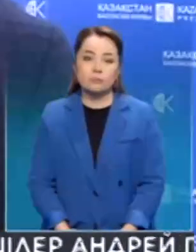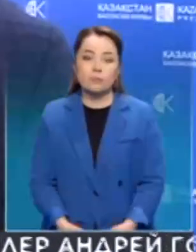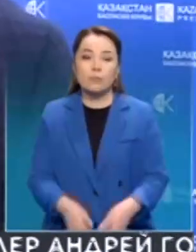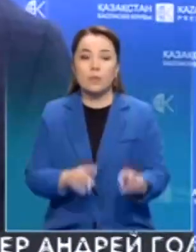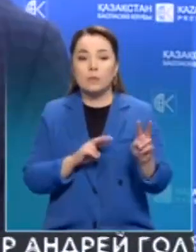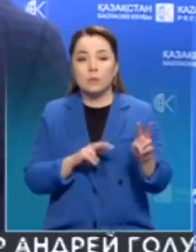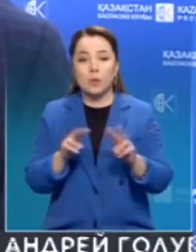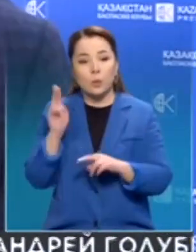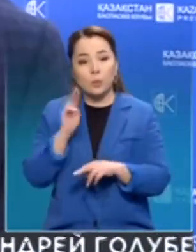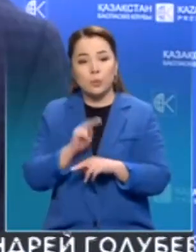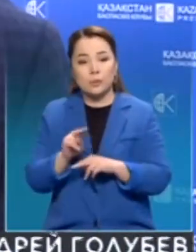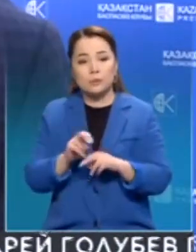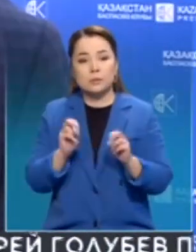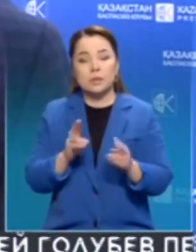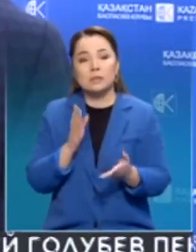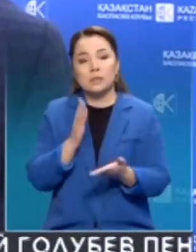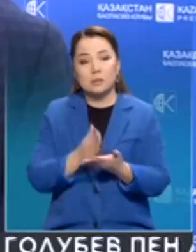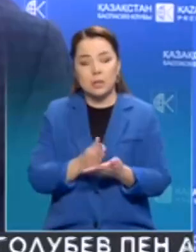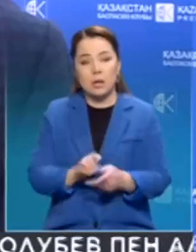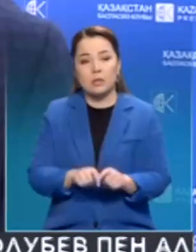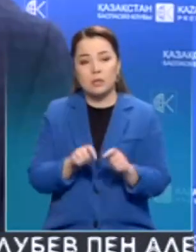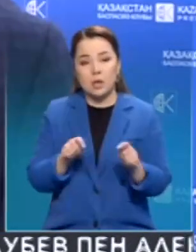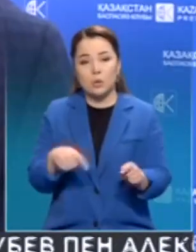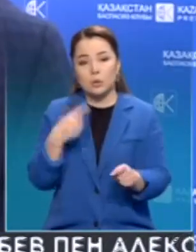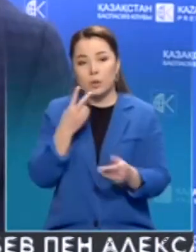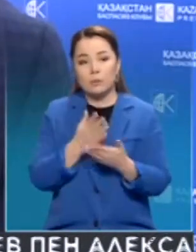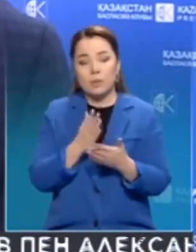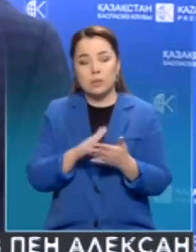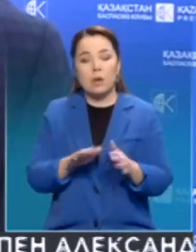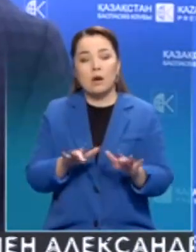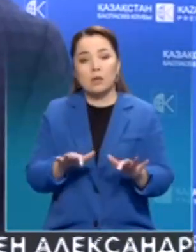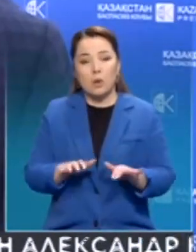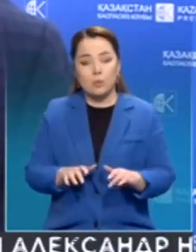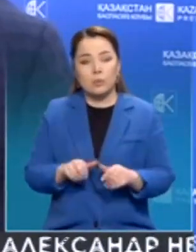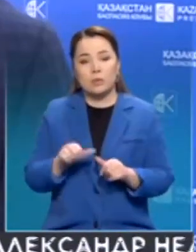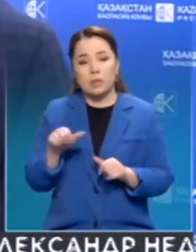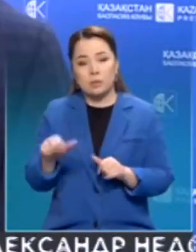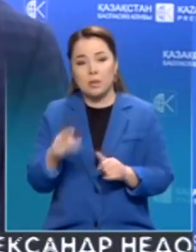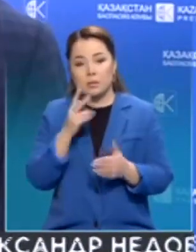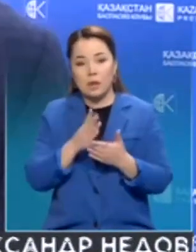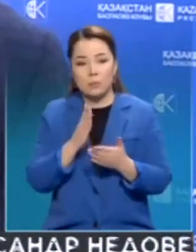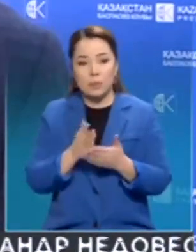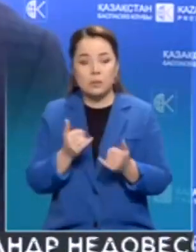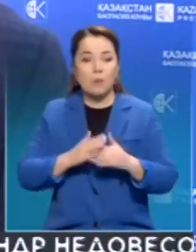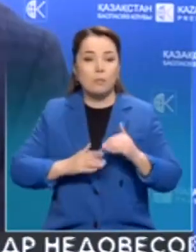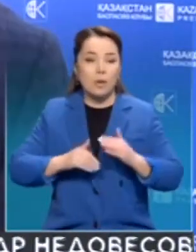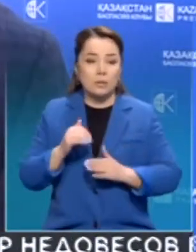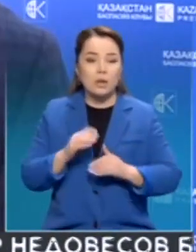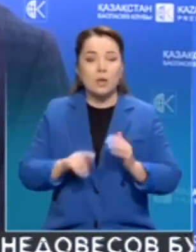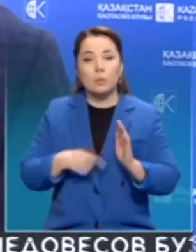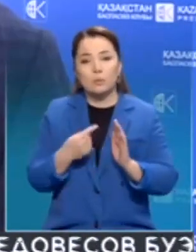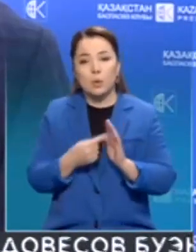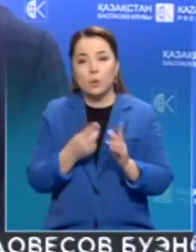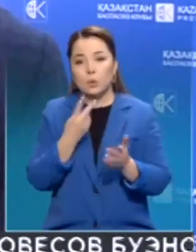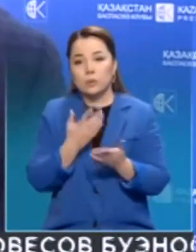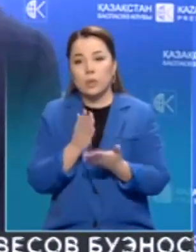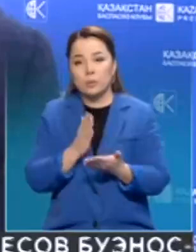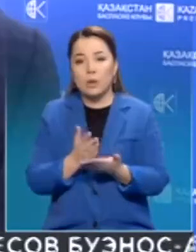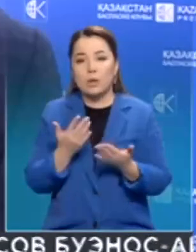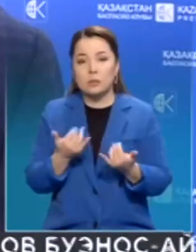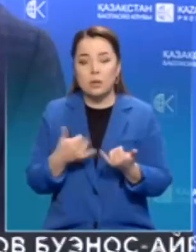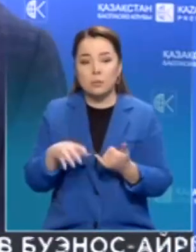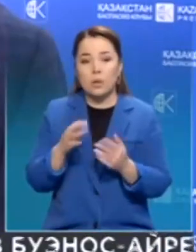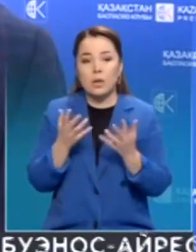Бақылаушыларды оқытудың тікелей ашық түрде оқытқан дұрыс, жаңағы неден көрі, компьютерден көрі. Себебі оның кейбір уақыттарда практикалық мәселесі көрсету керек. Қалай